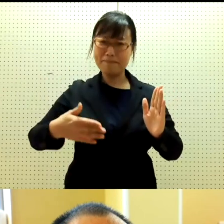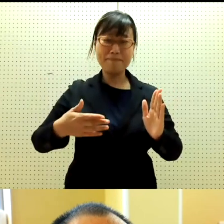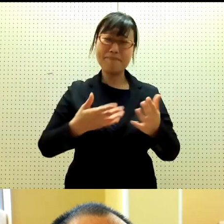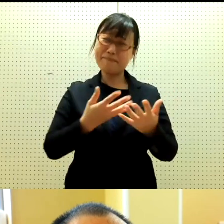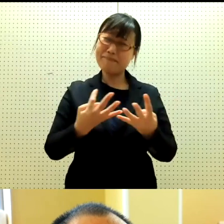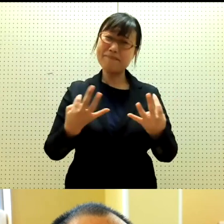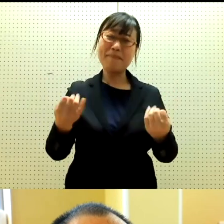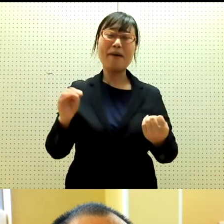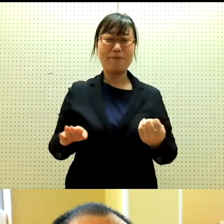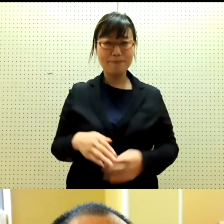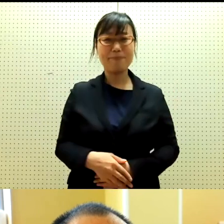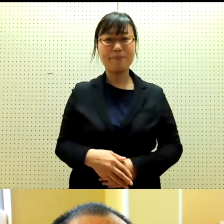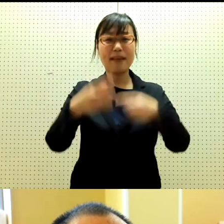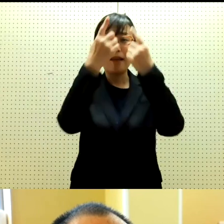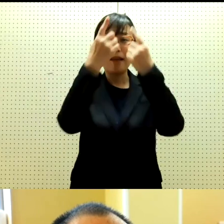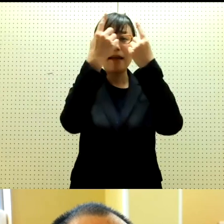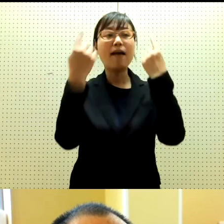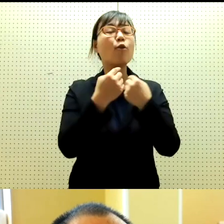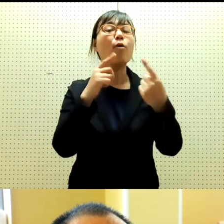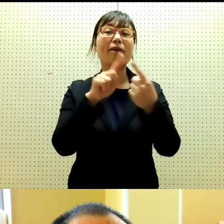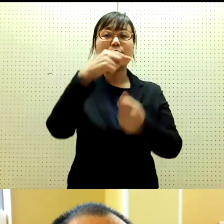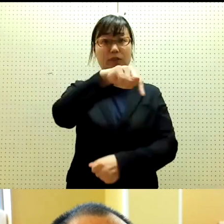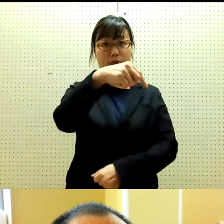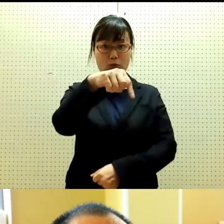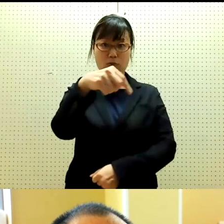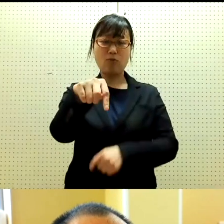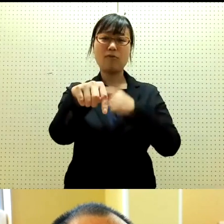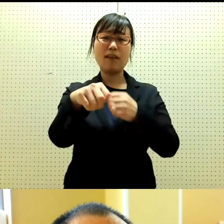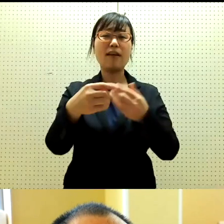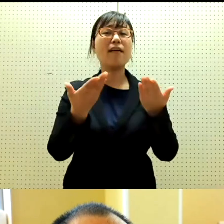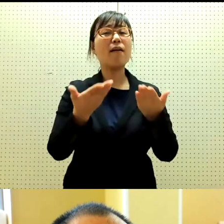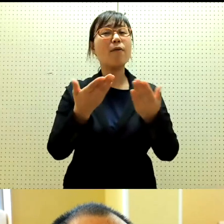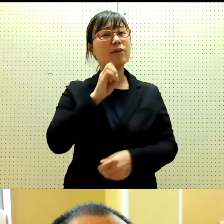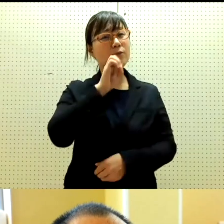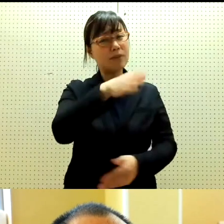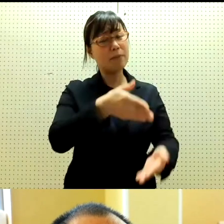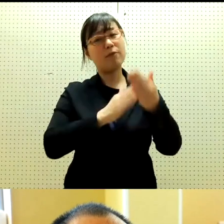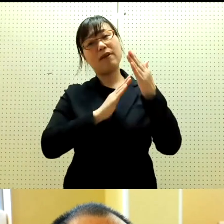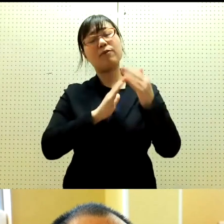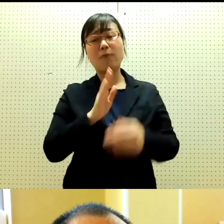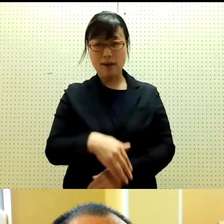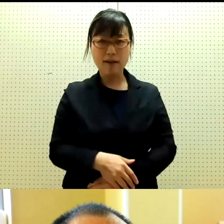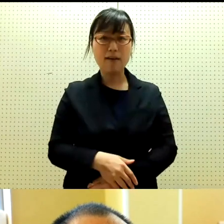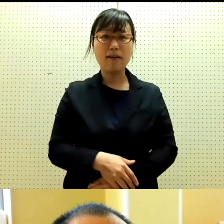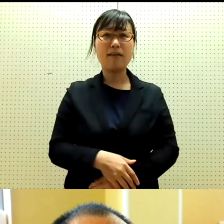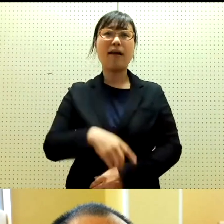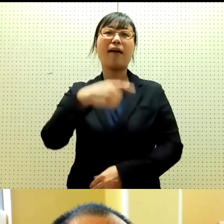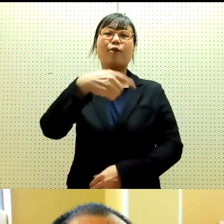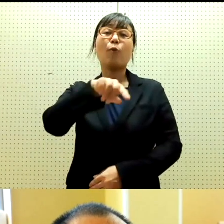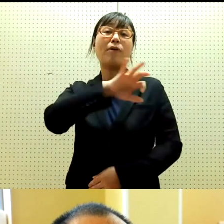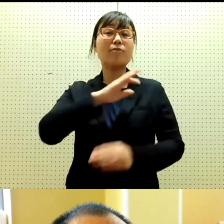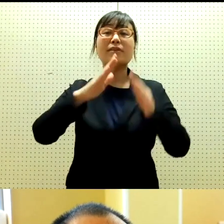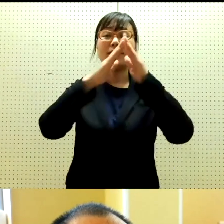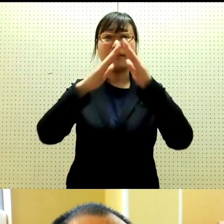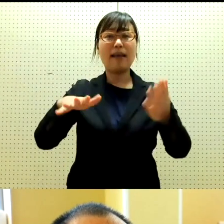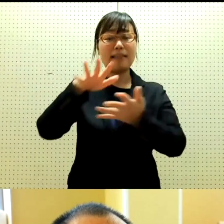導のことでこう学校に言っても断られてしまったり、だから、教育委員会でデータベース化ができないかっていうお問い合わ